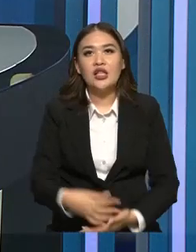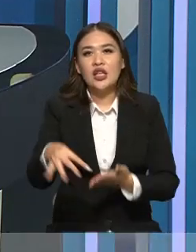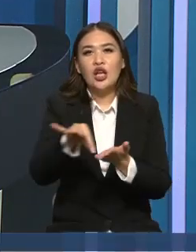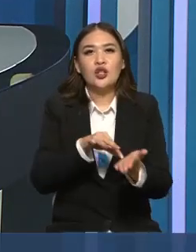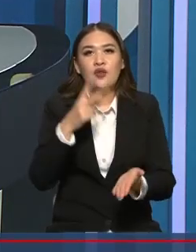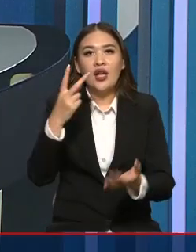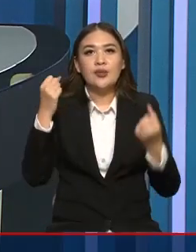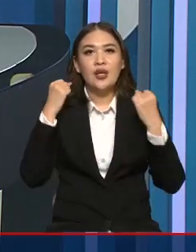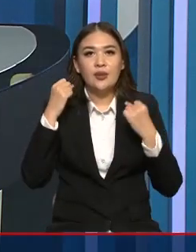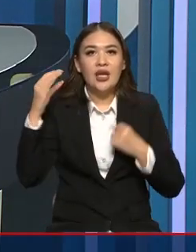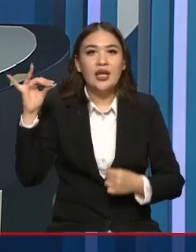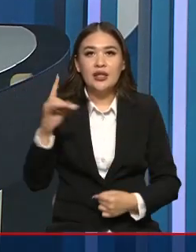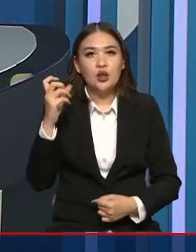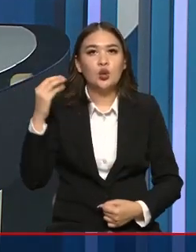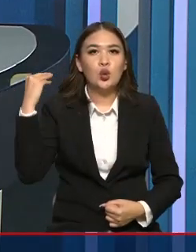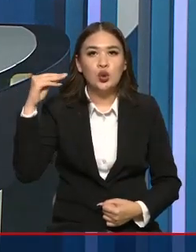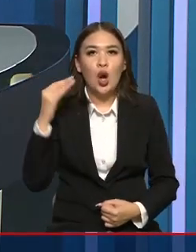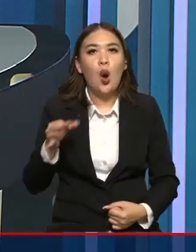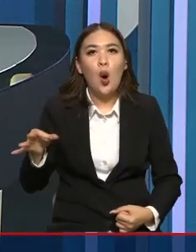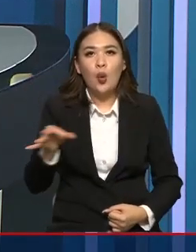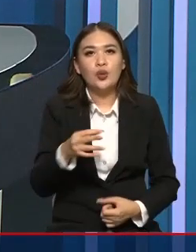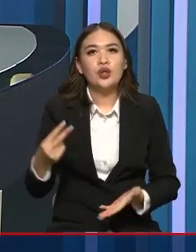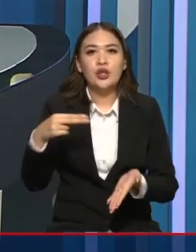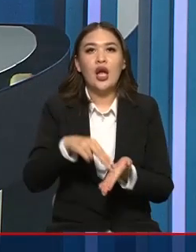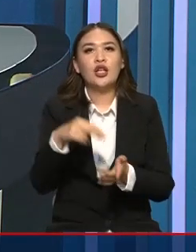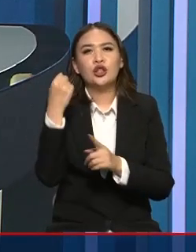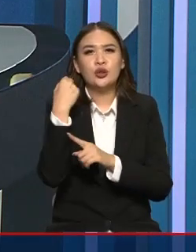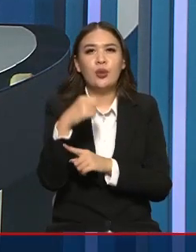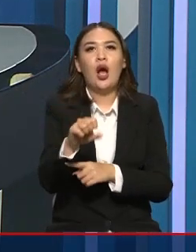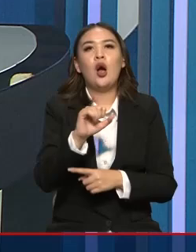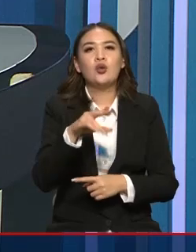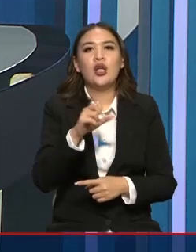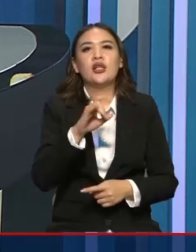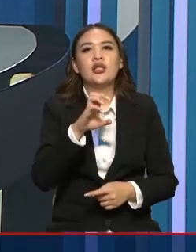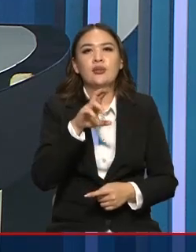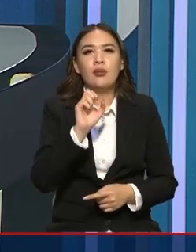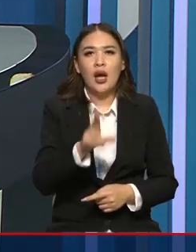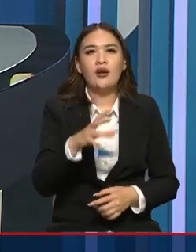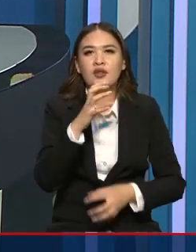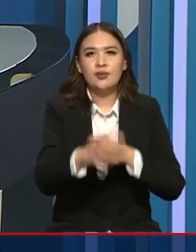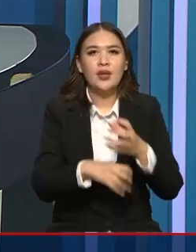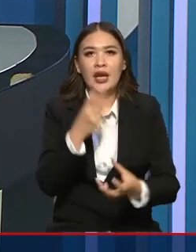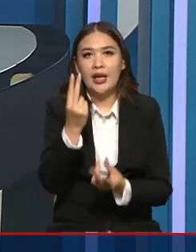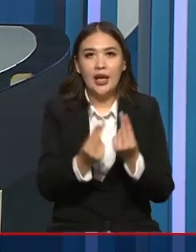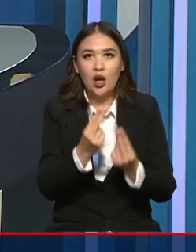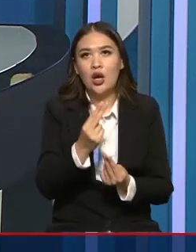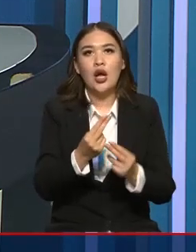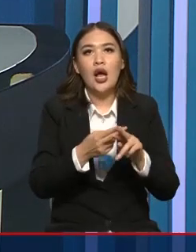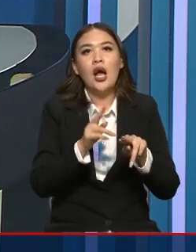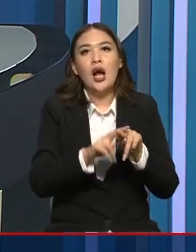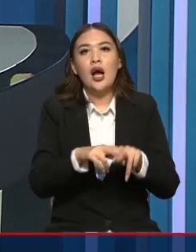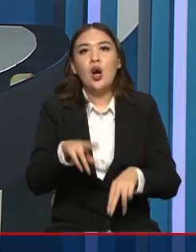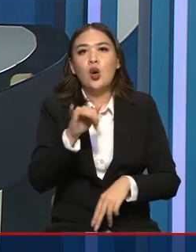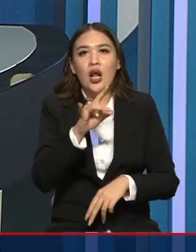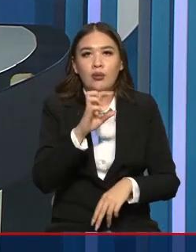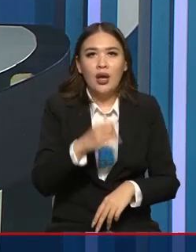сразу два спортсмена из туркестанской области стали чемпионами по аус паку на всемирных играх кочевников Ермек кулба и